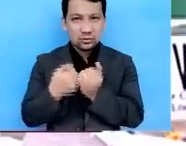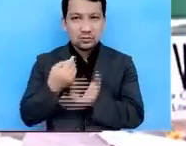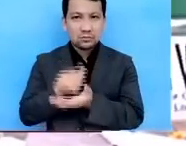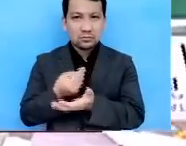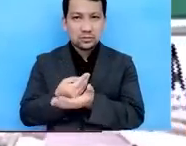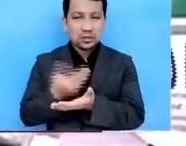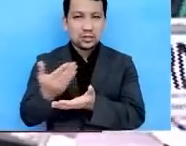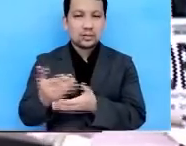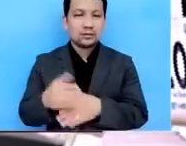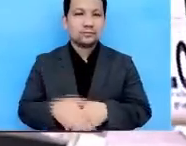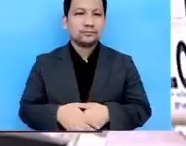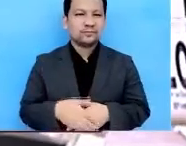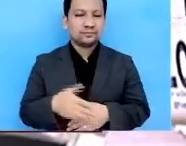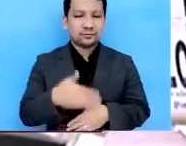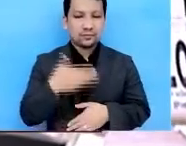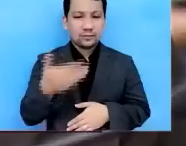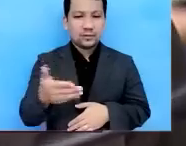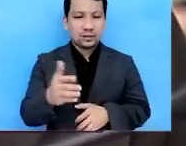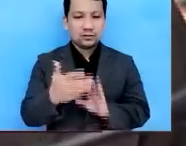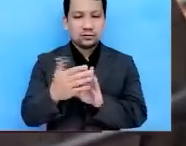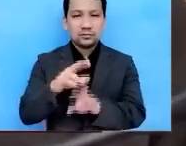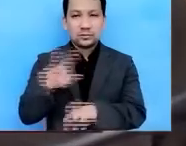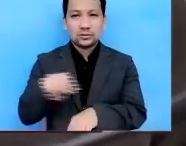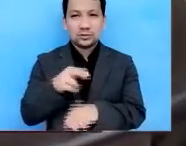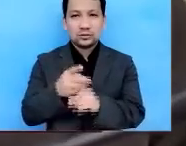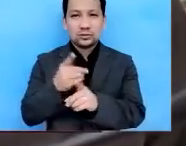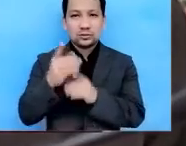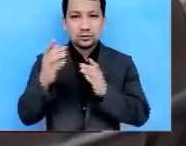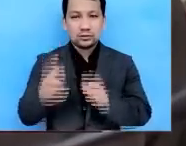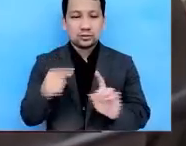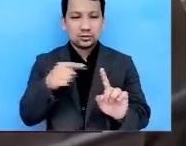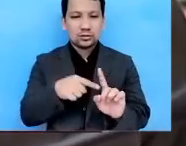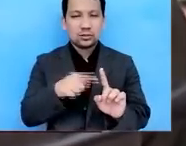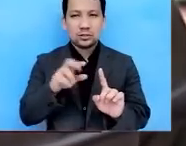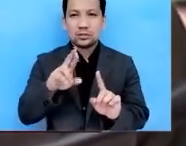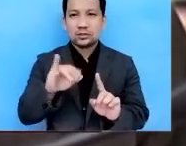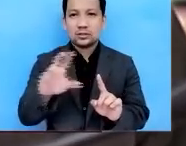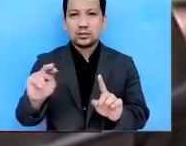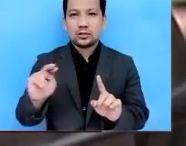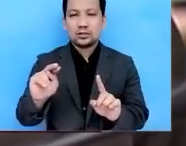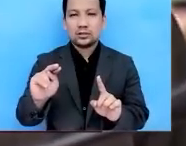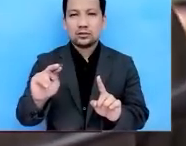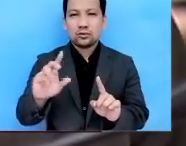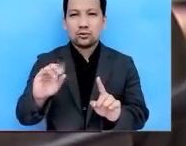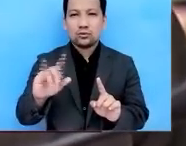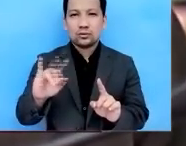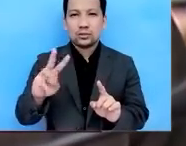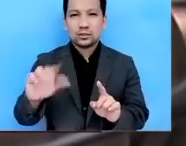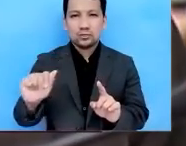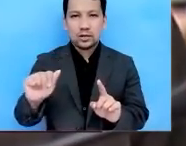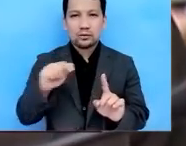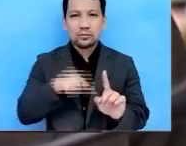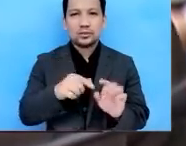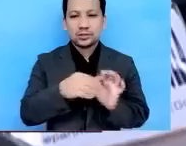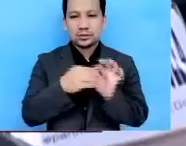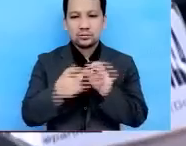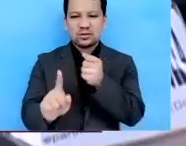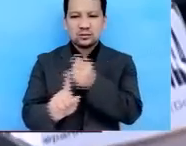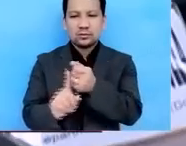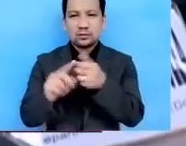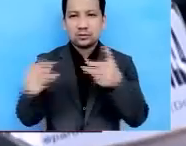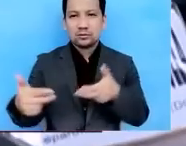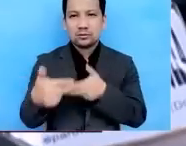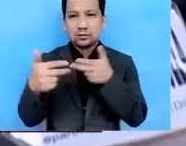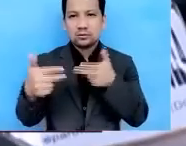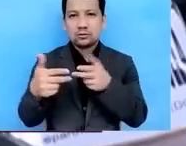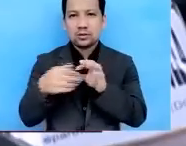din sa Senado ang Regional Director ng NBI sa Cebu na si Attorney Reynan Augustos Oliva. Isa siya sa mga nanguna sa raid laban sa isabong cockpit